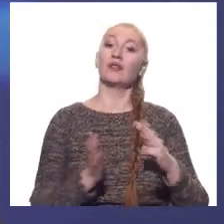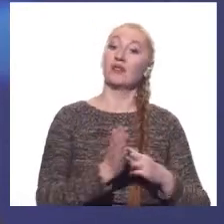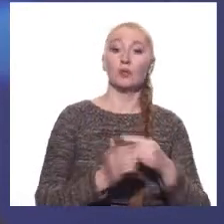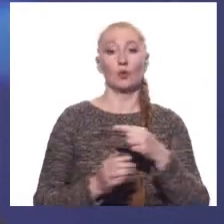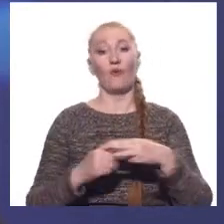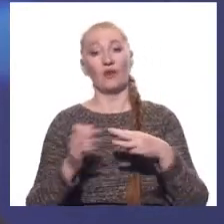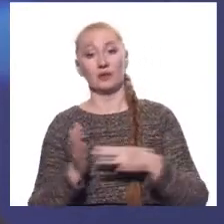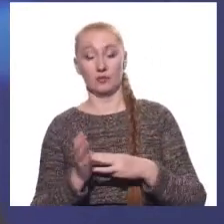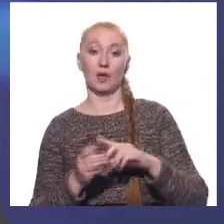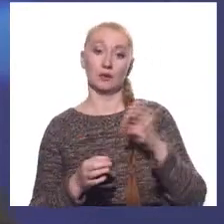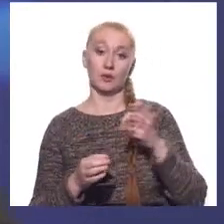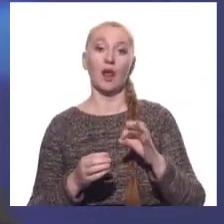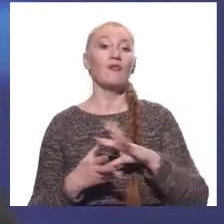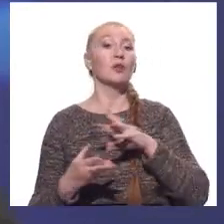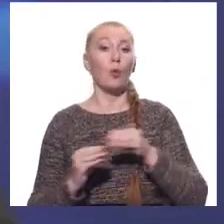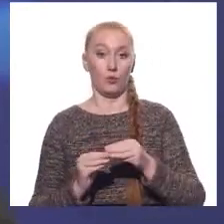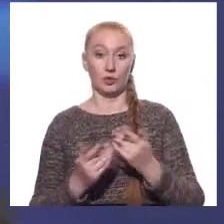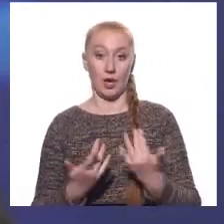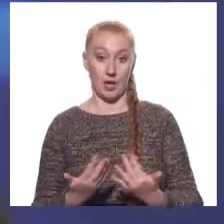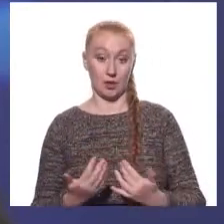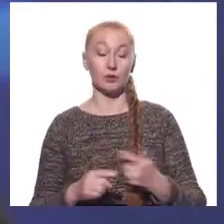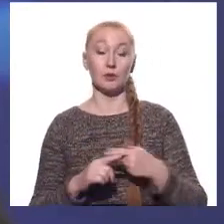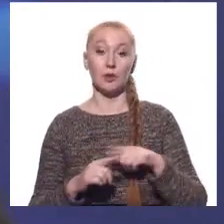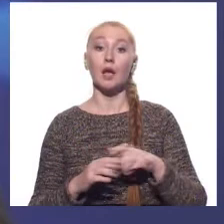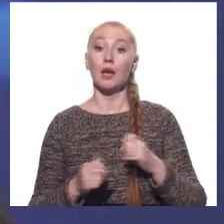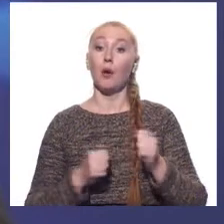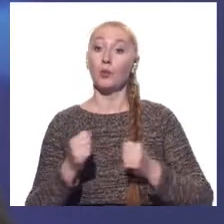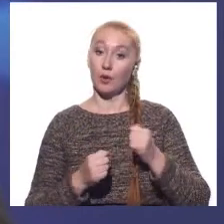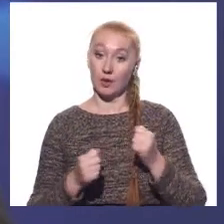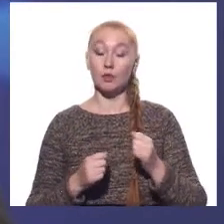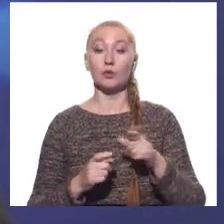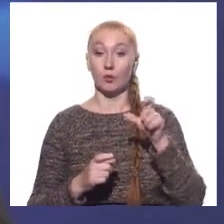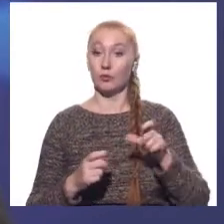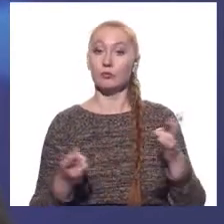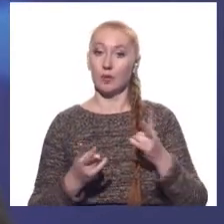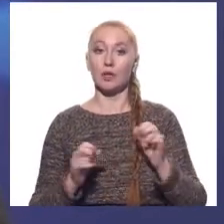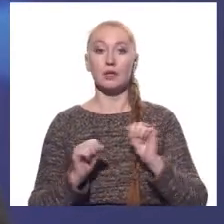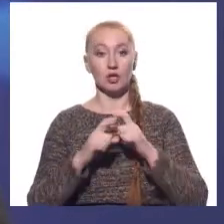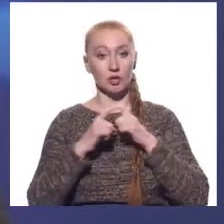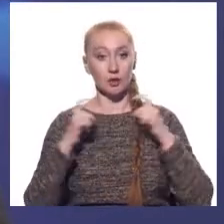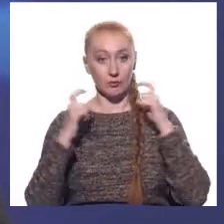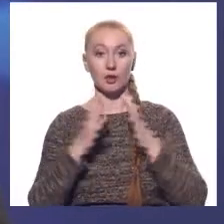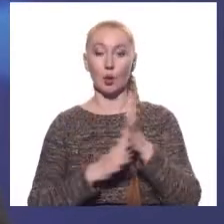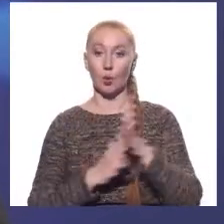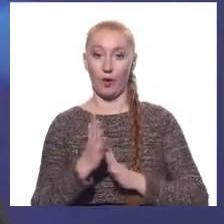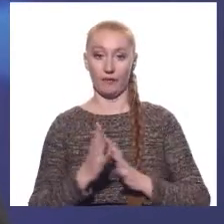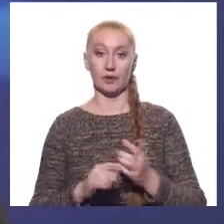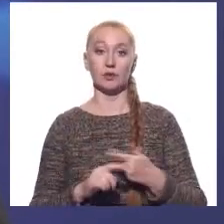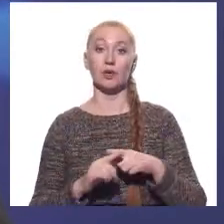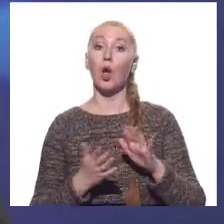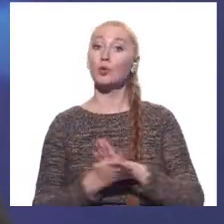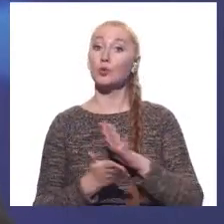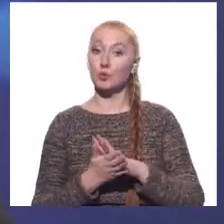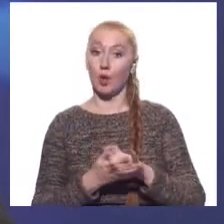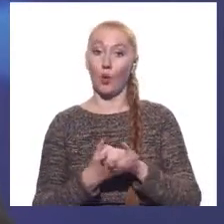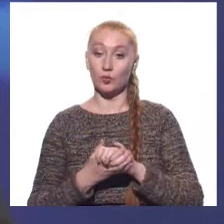до 18% від загальної кількості. Для проїзду пасажири повинні мати захисні маски та рукавиці.